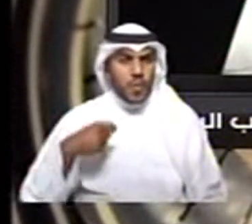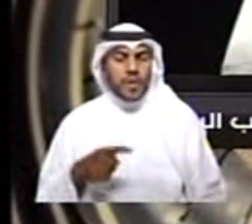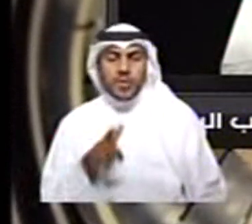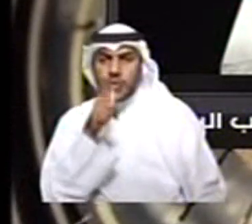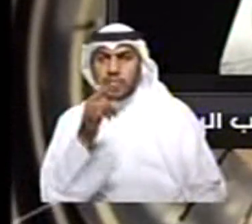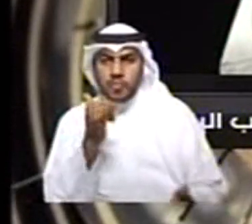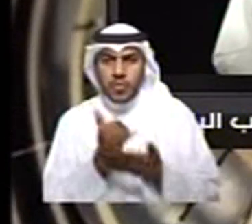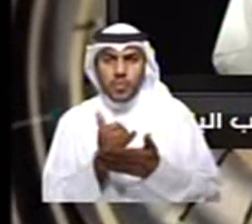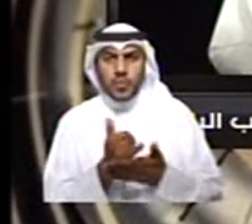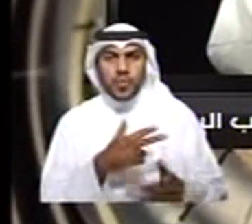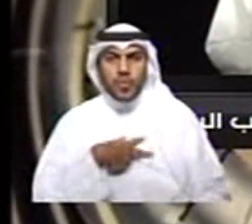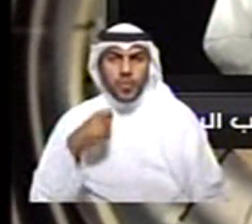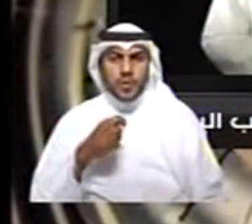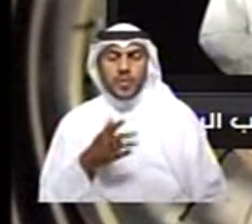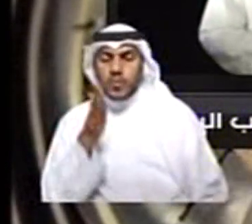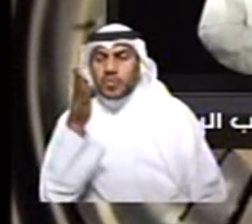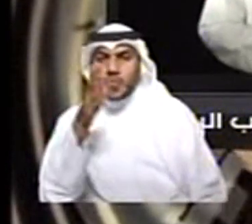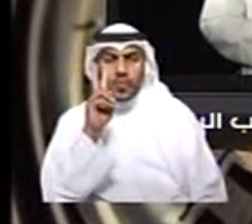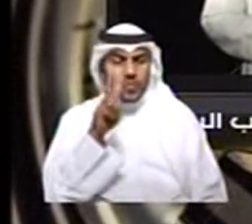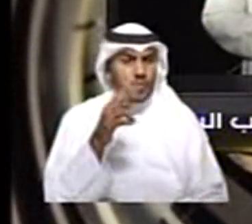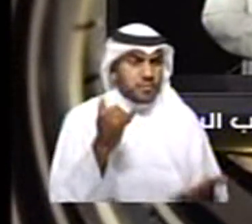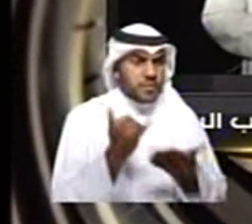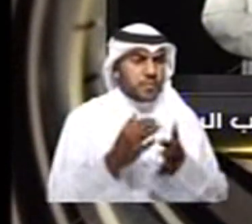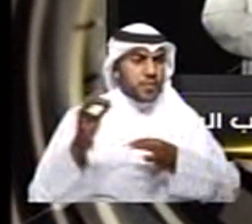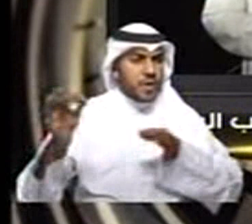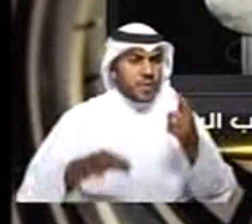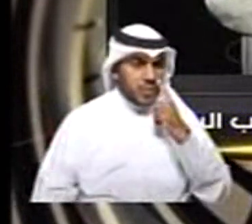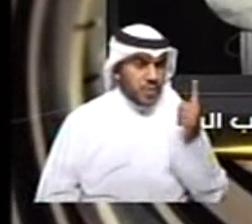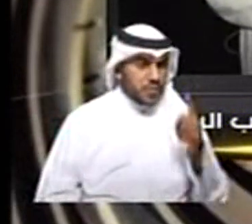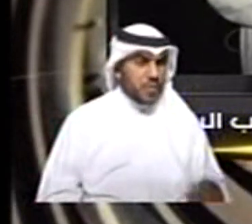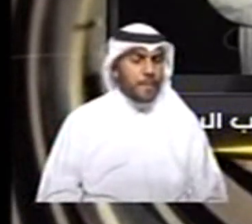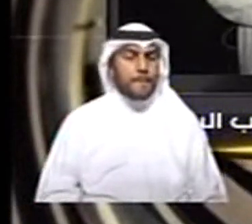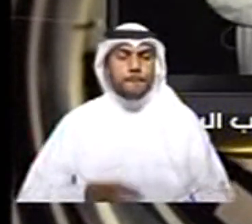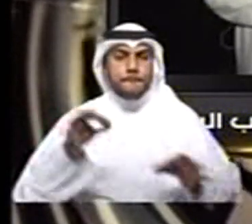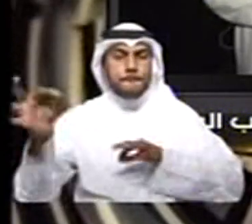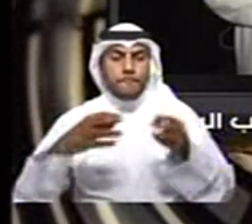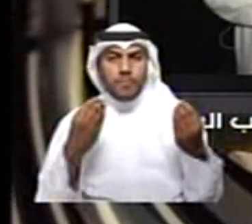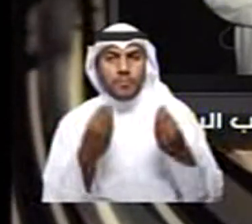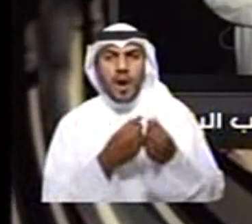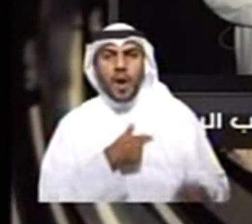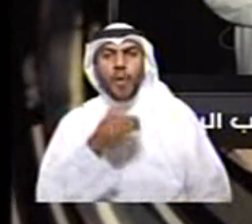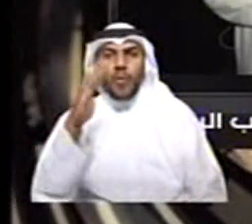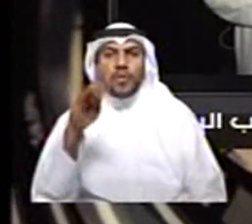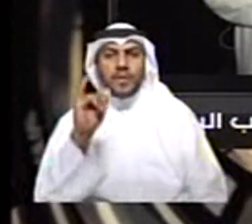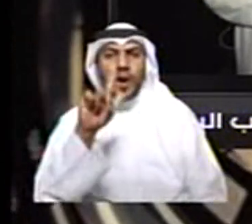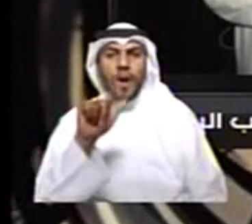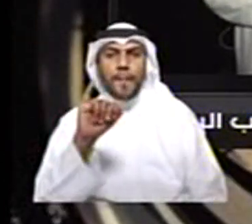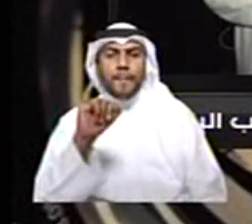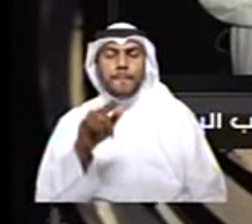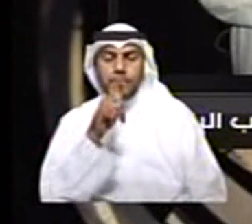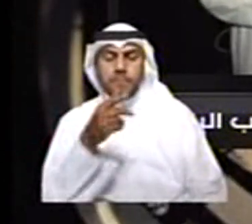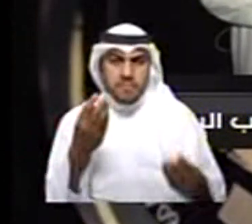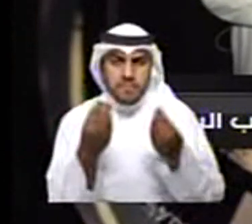العامة وزير الدولة شؤون البلدية المهندس حسام الرومي، الذي حقيقة يعني يطلع